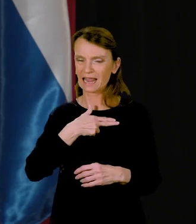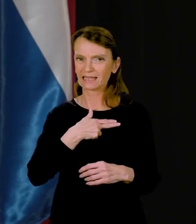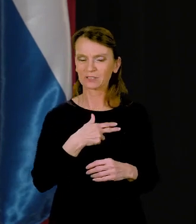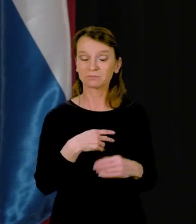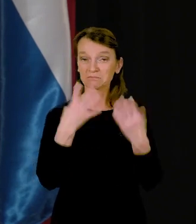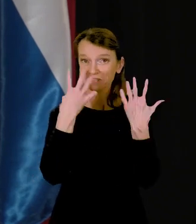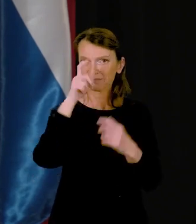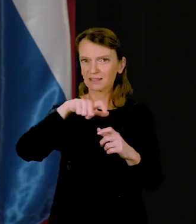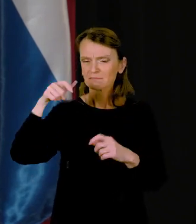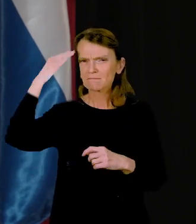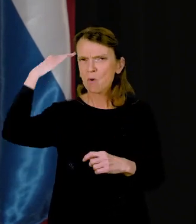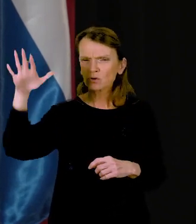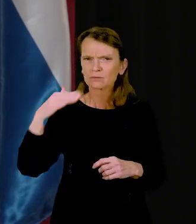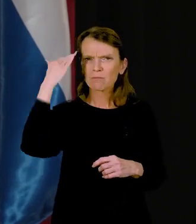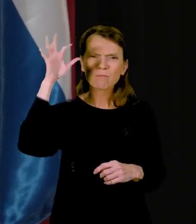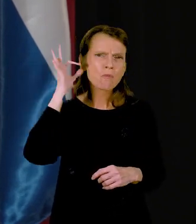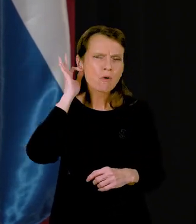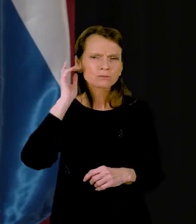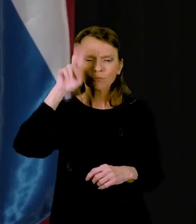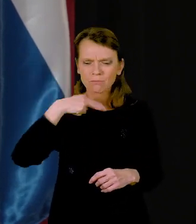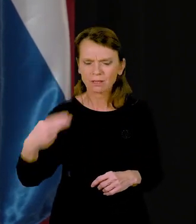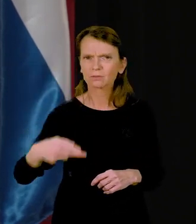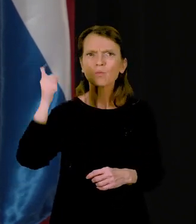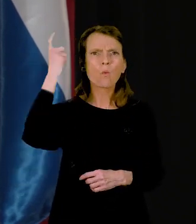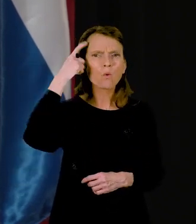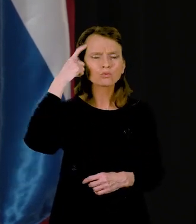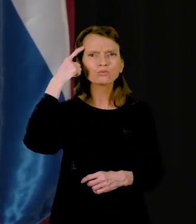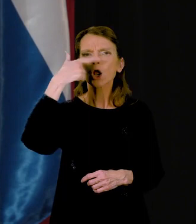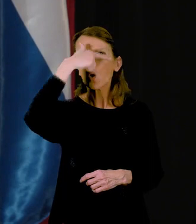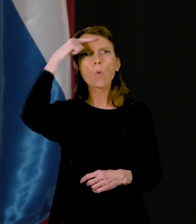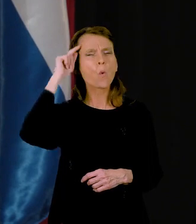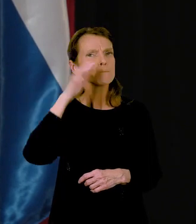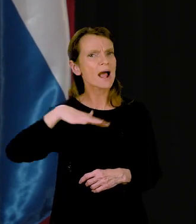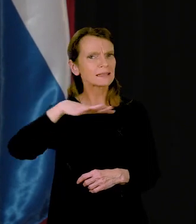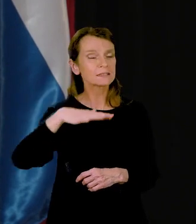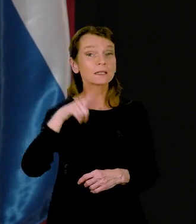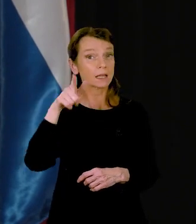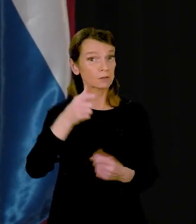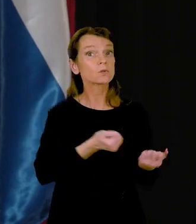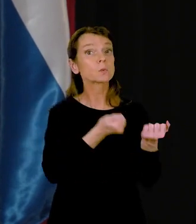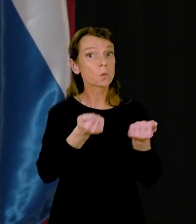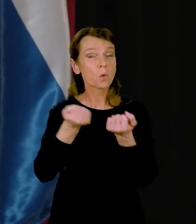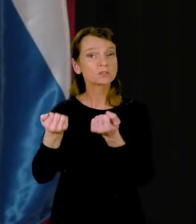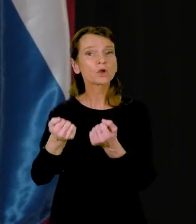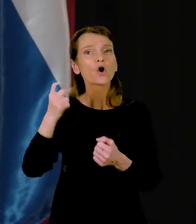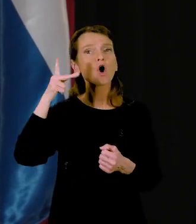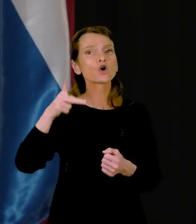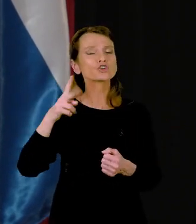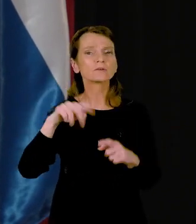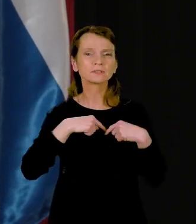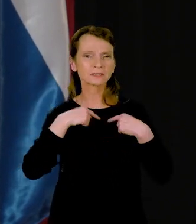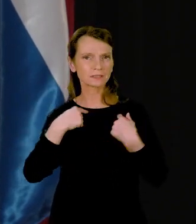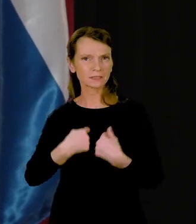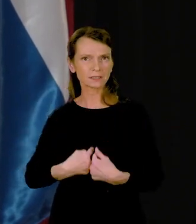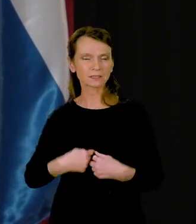in mojstric umetnosti, kulture in humanistike, ki nosijo Kočevje v srcu in so